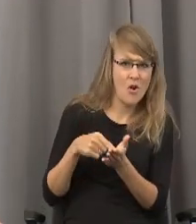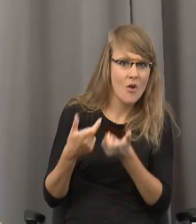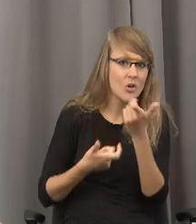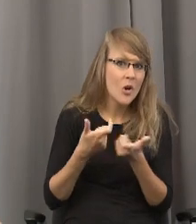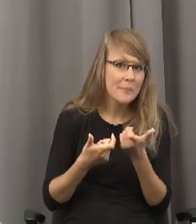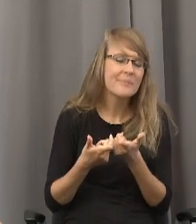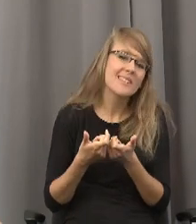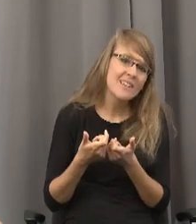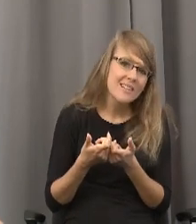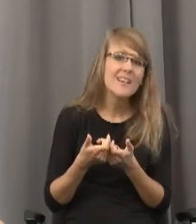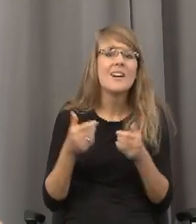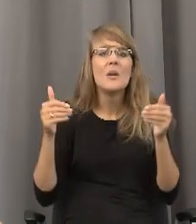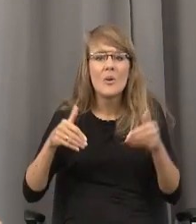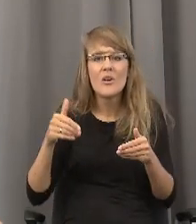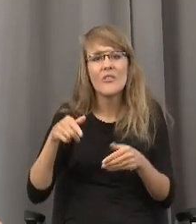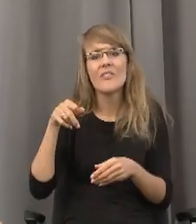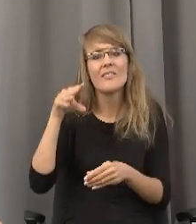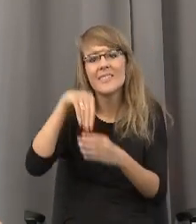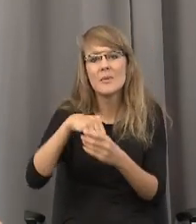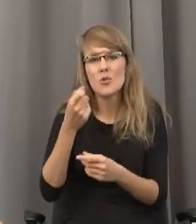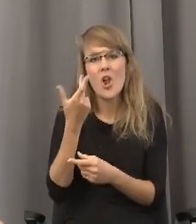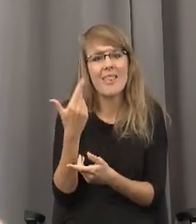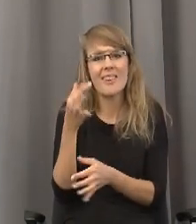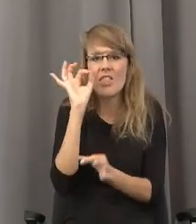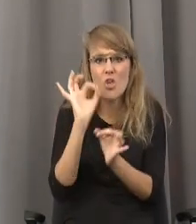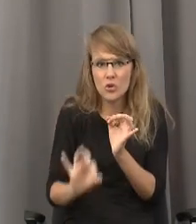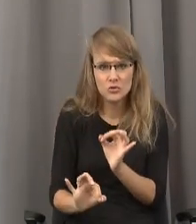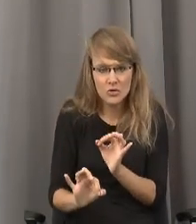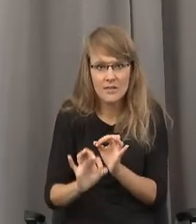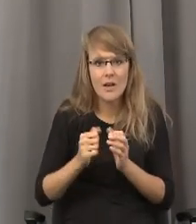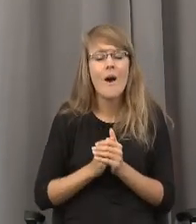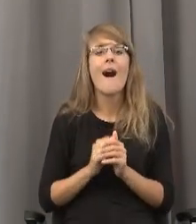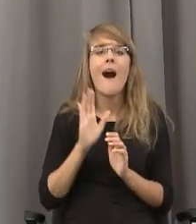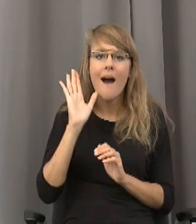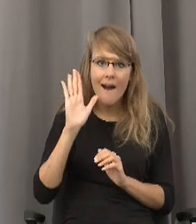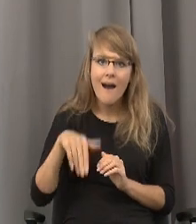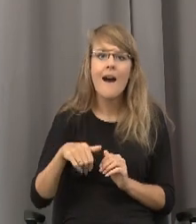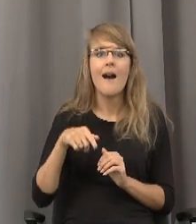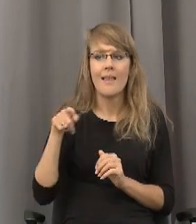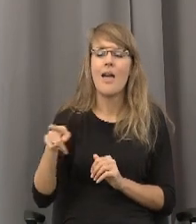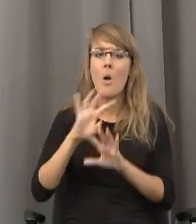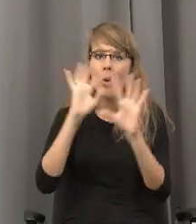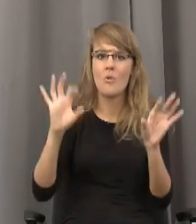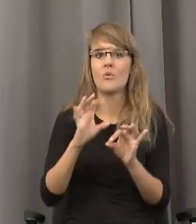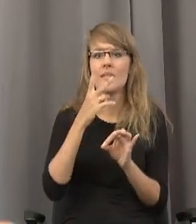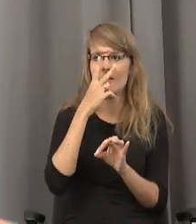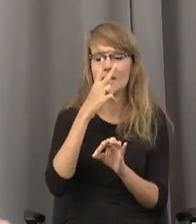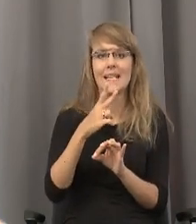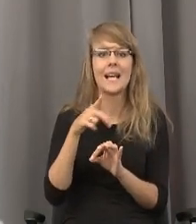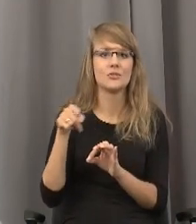obarczone wieloma niedoskonałościami. Niemniej przedstawia pewien obraz tego,